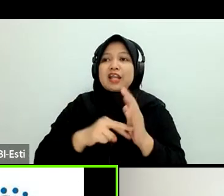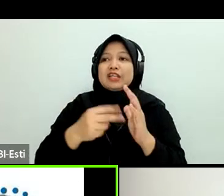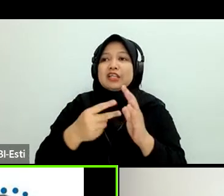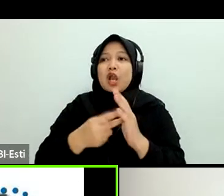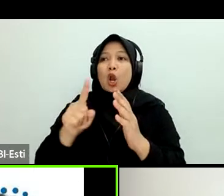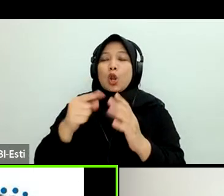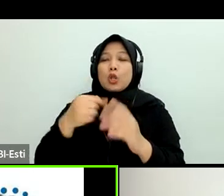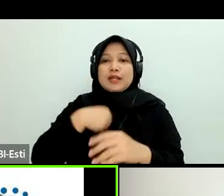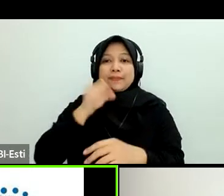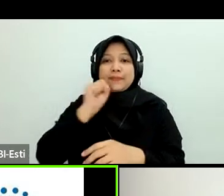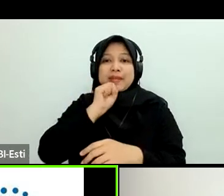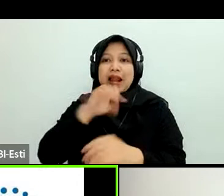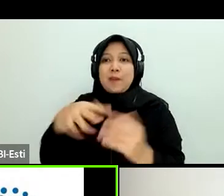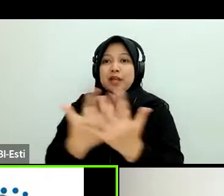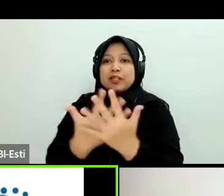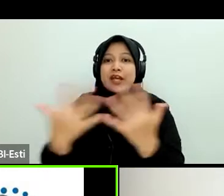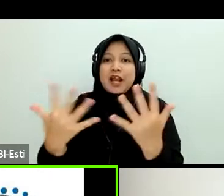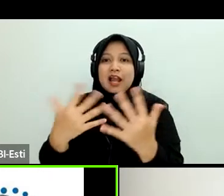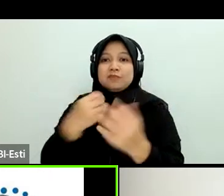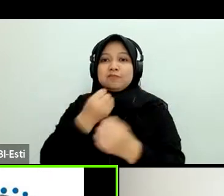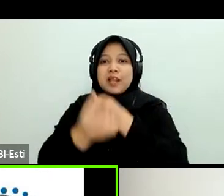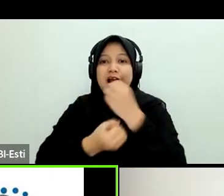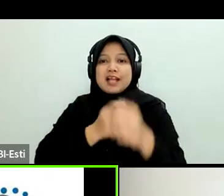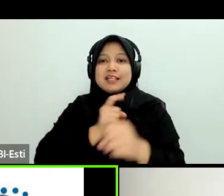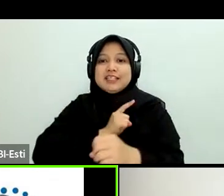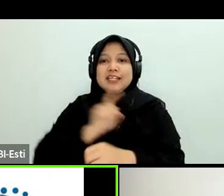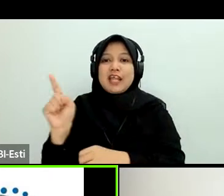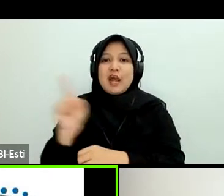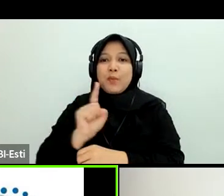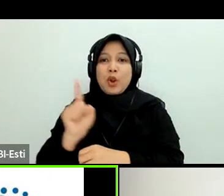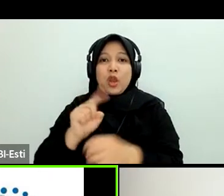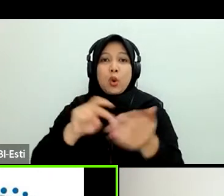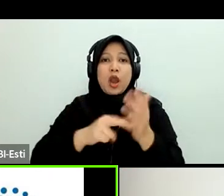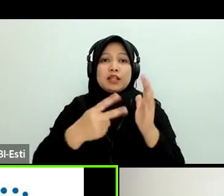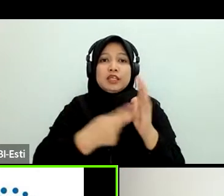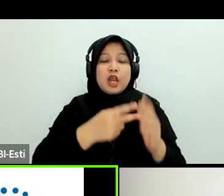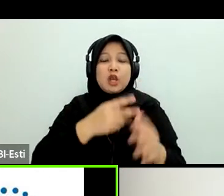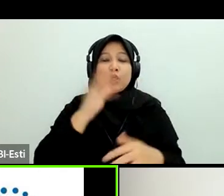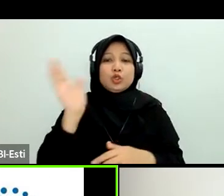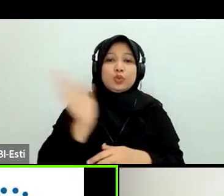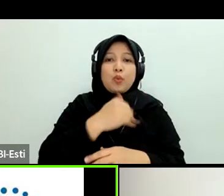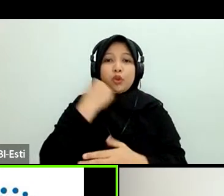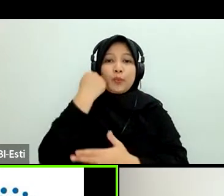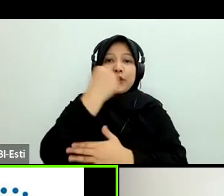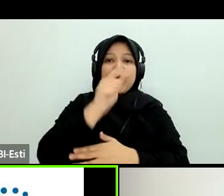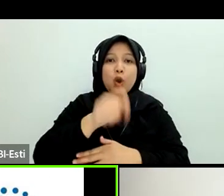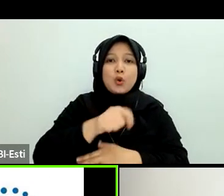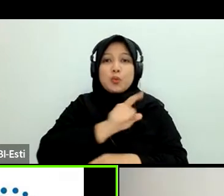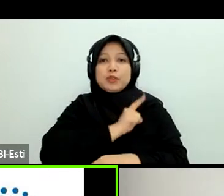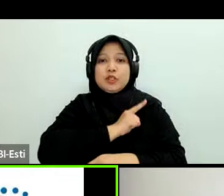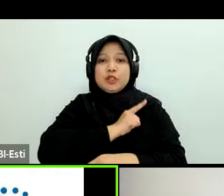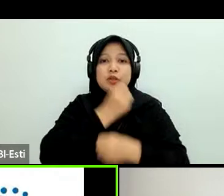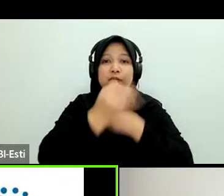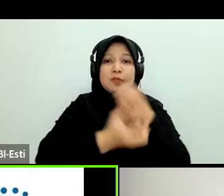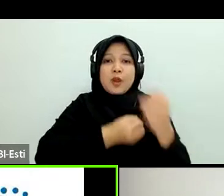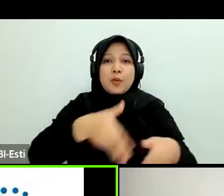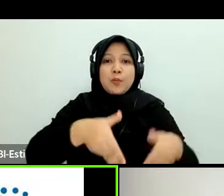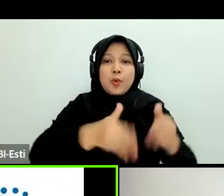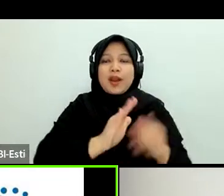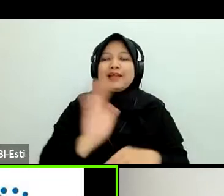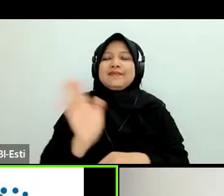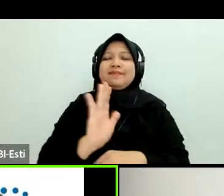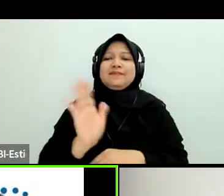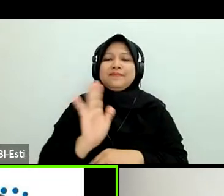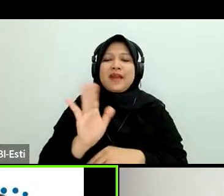pihak-pihak tertentu boleh ya Jadi tidak boleh itu untuk semua pihak jadi yang memaknai memang sudah hukum